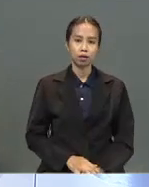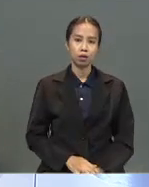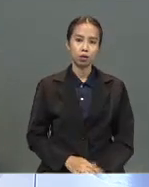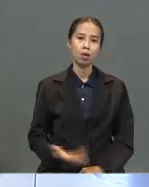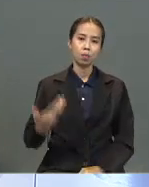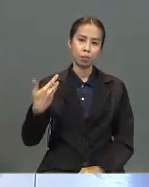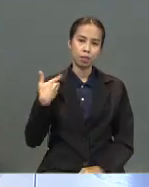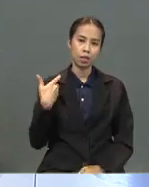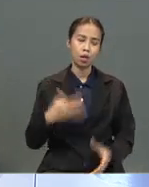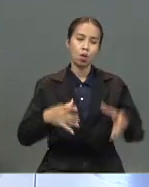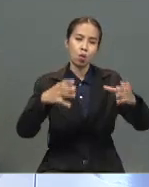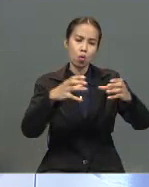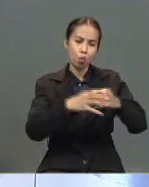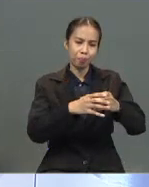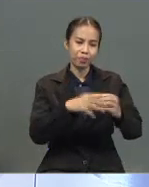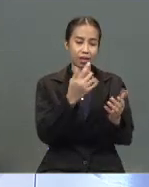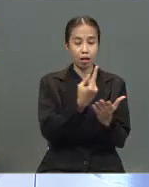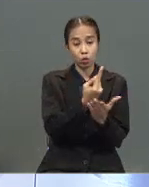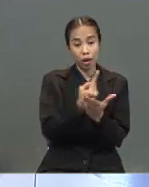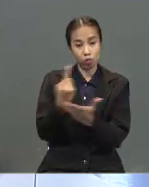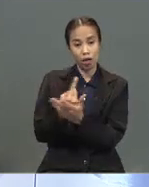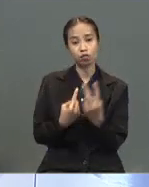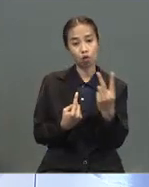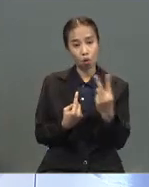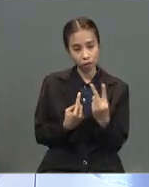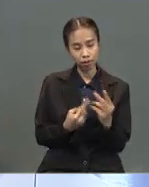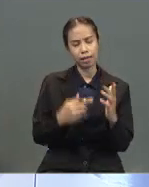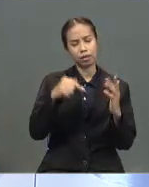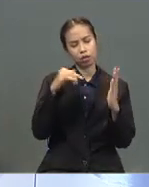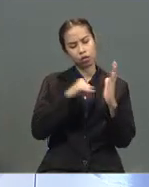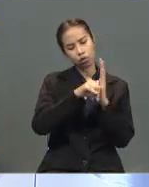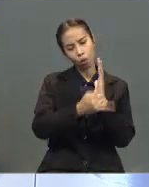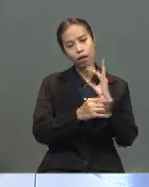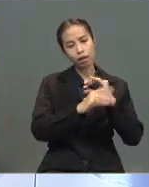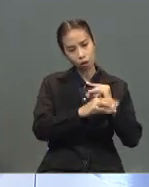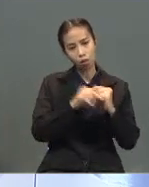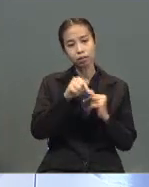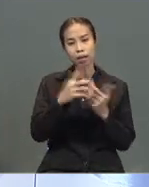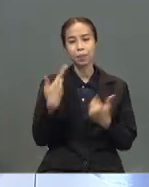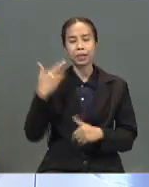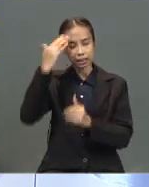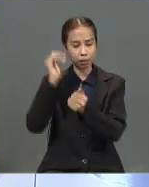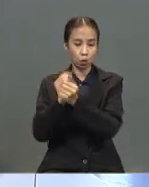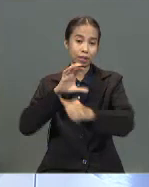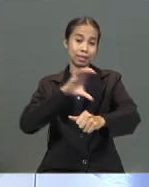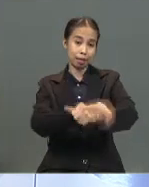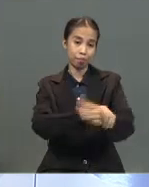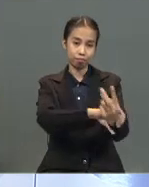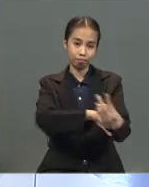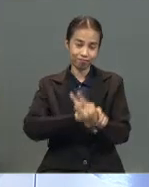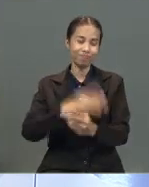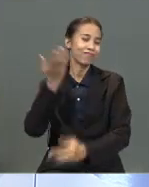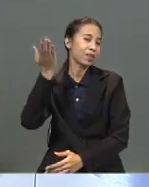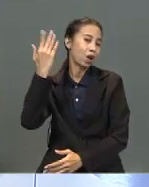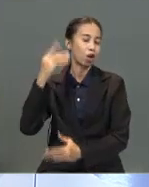ครับมั้ยระยองดูว่าจะเป็นทนายอานนท์เนี่ยนะครับสองคนนี้ชุมนุมต้องยอมรับว่าสิ่งที่ตำรวจจับไปในขณะนั้นคือเป็นการ